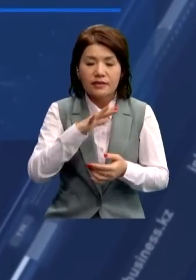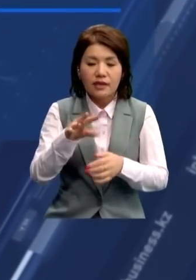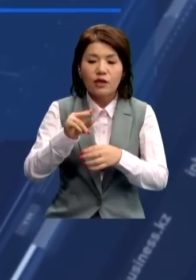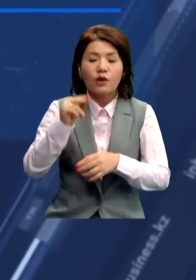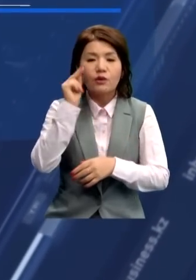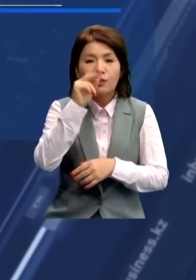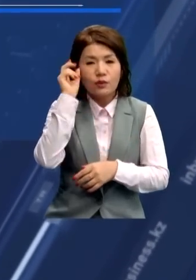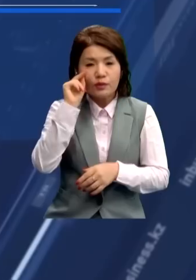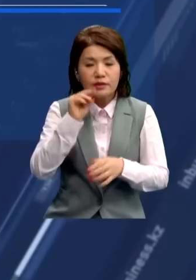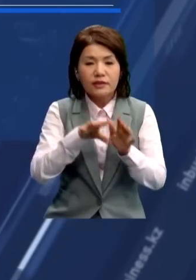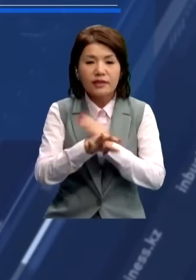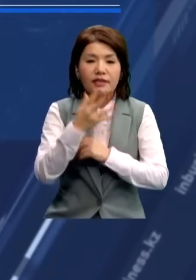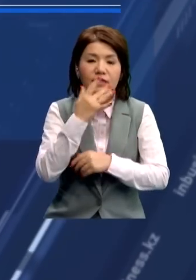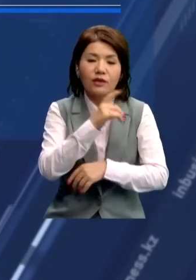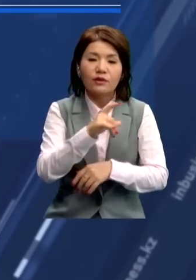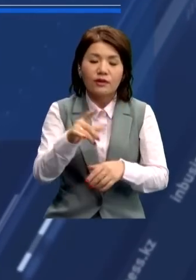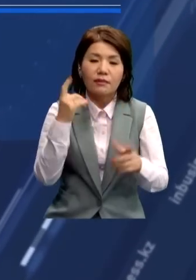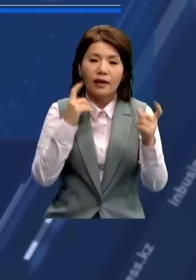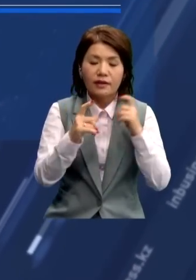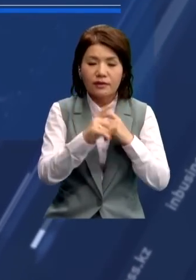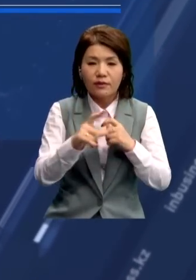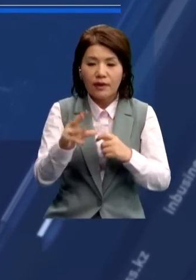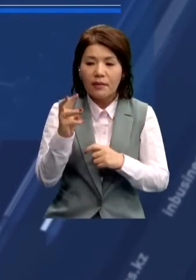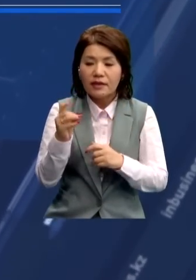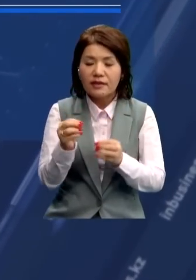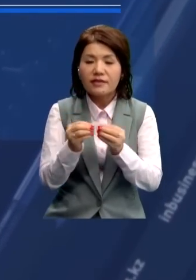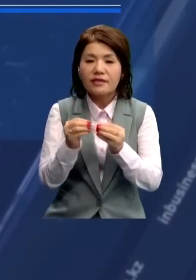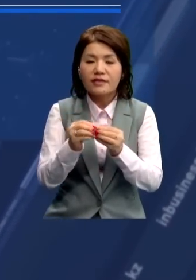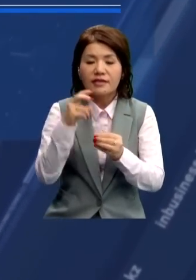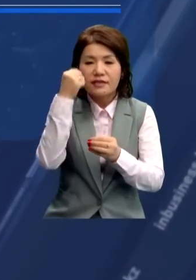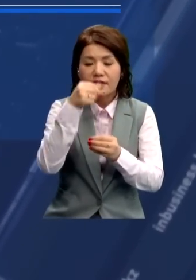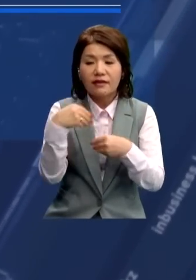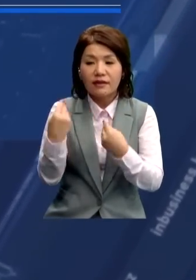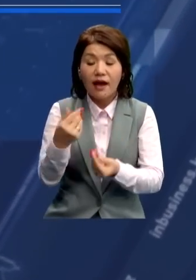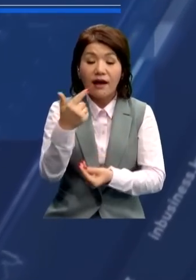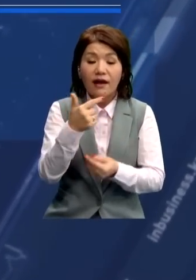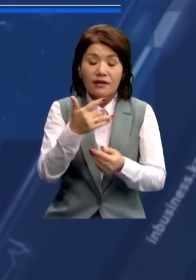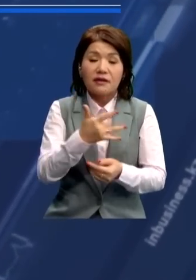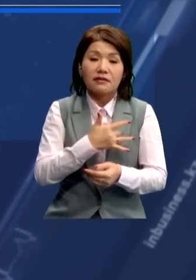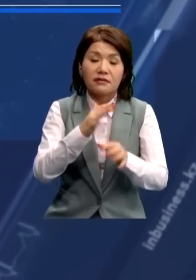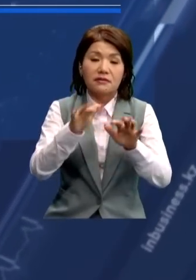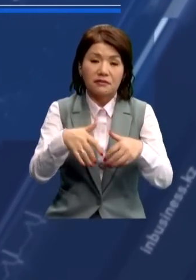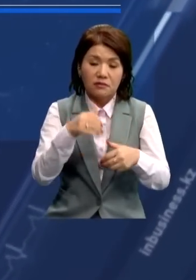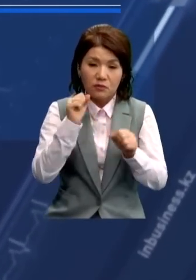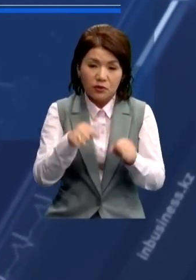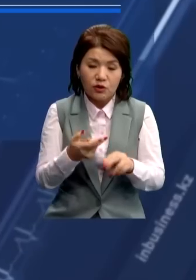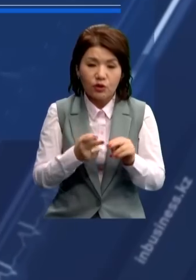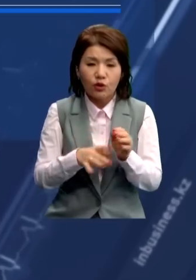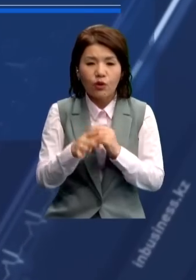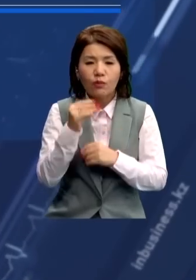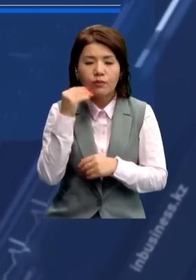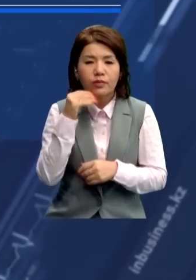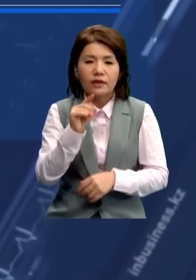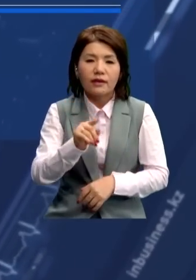оқып жатқан шетел студенттер мен магистранттарға 10 жылға беріледі. Кейін азаматтық алу мүмкіндігі де бар. Әрине, кіл мықты